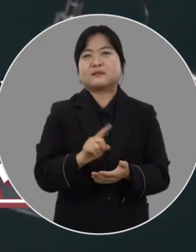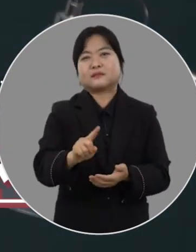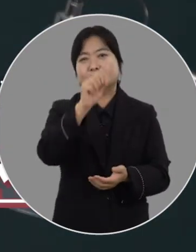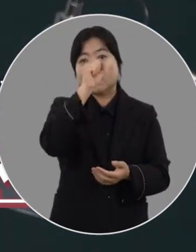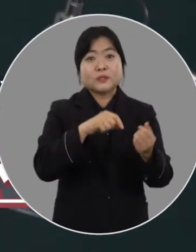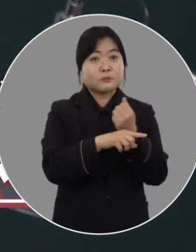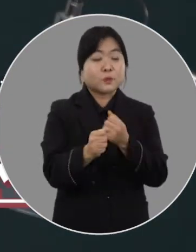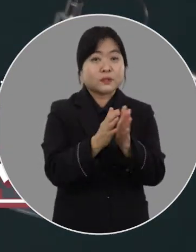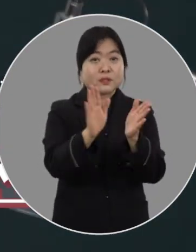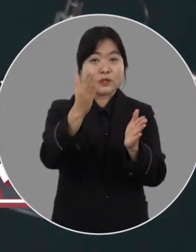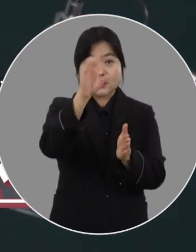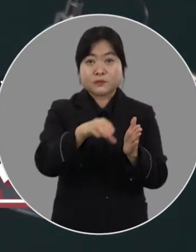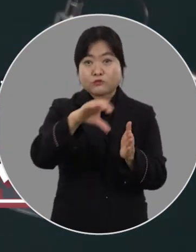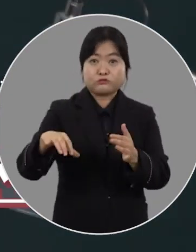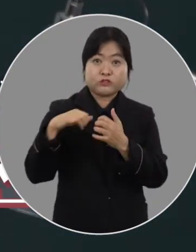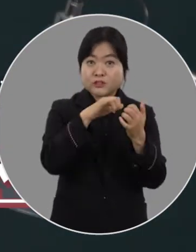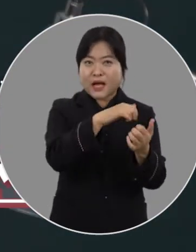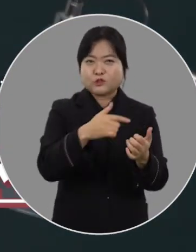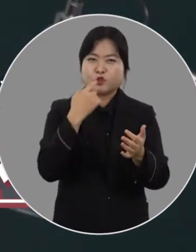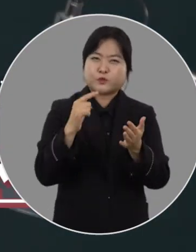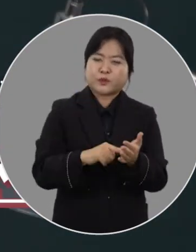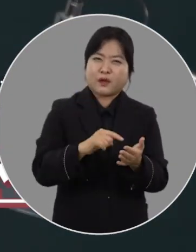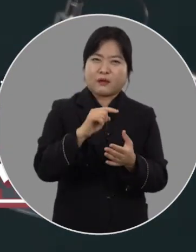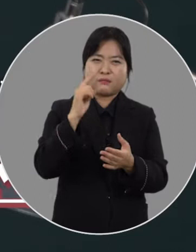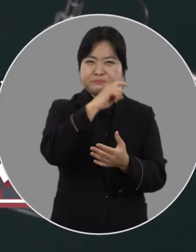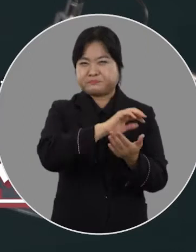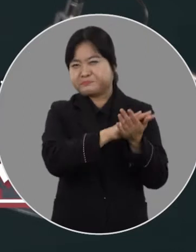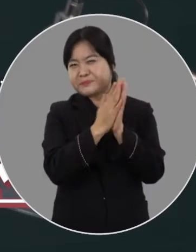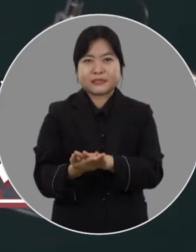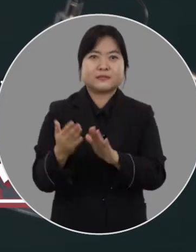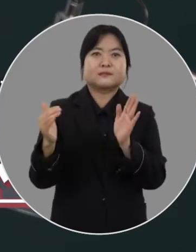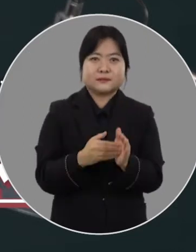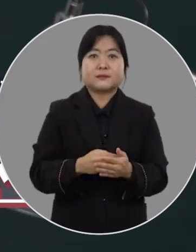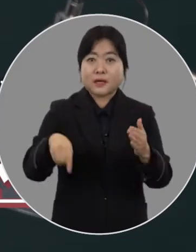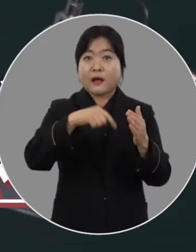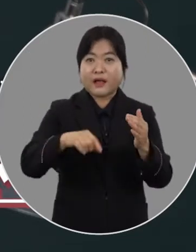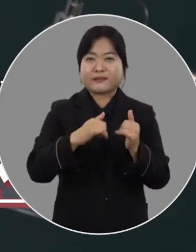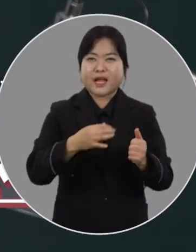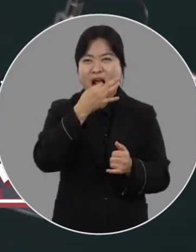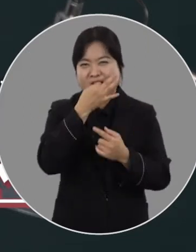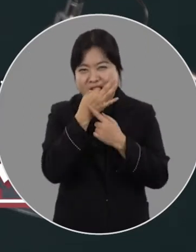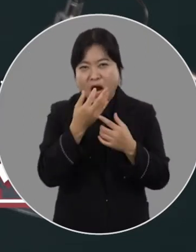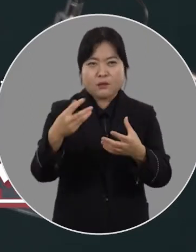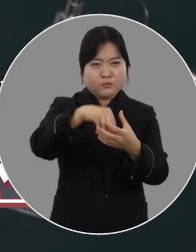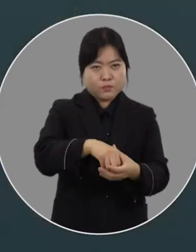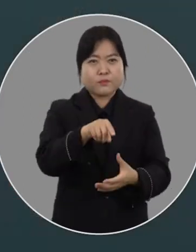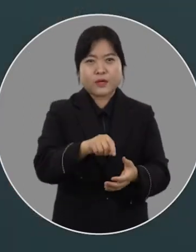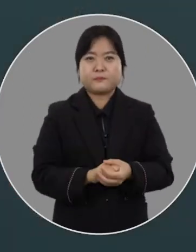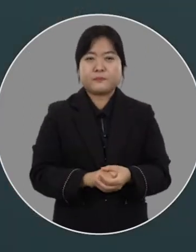의미로 시작됐던 십자군 전쟁은 아주 쉽게 변질되고 말았습니다. 그 안에는 인간들의 욕심이 들어